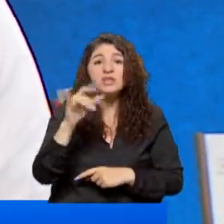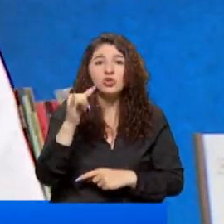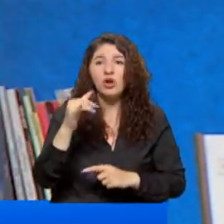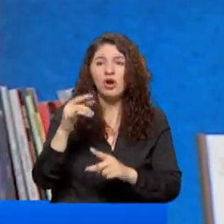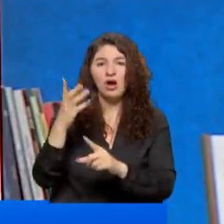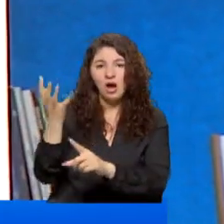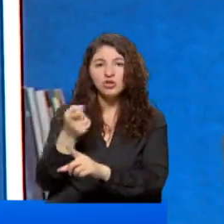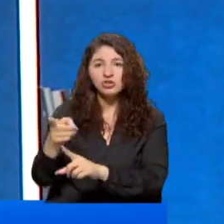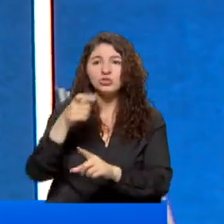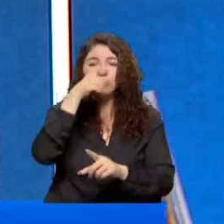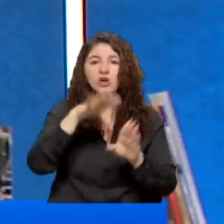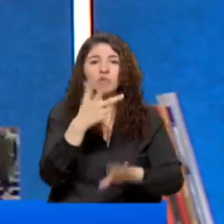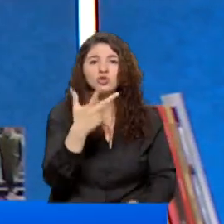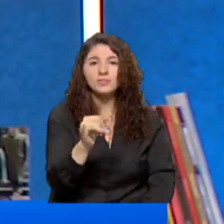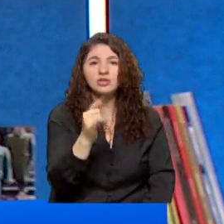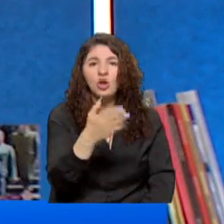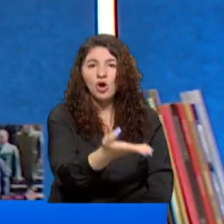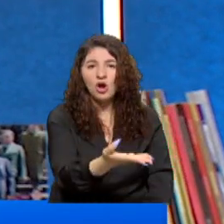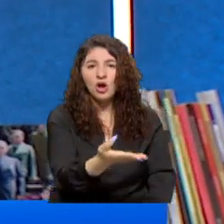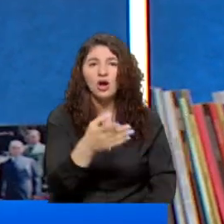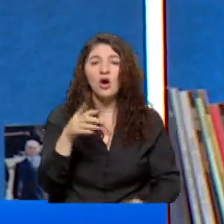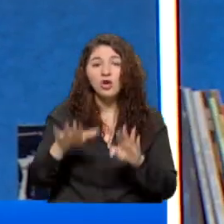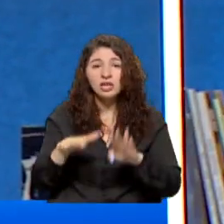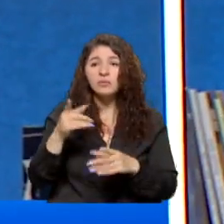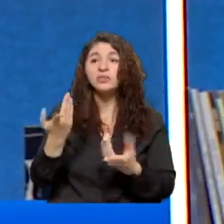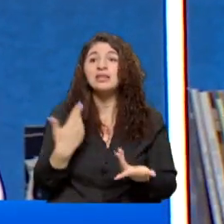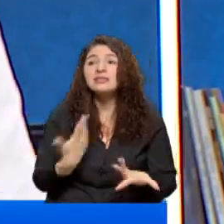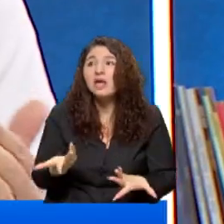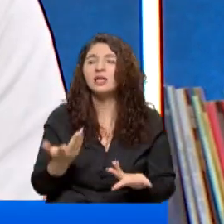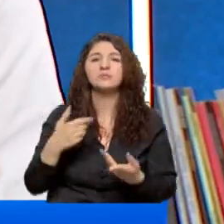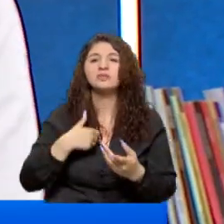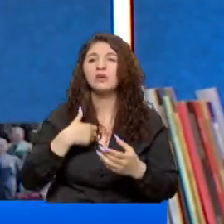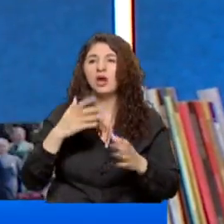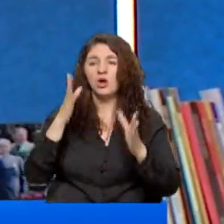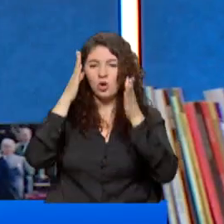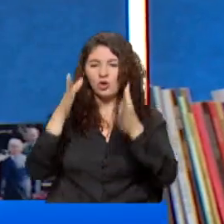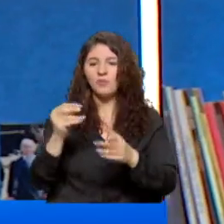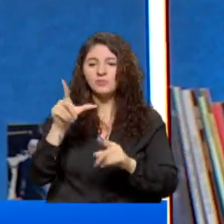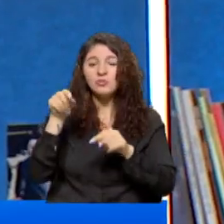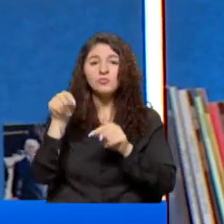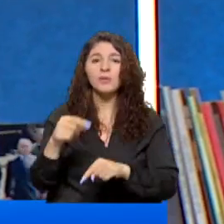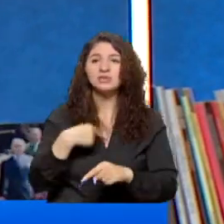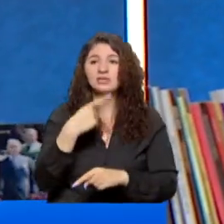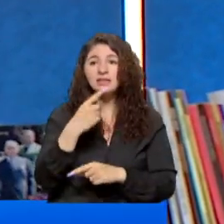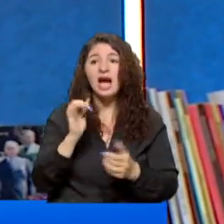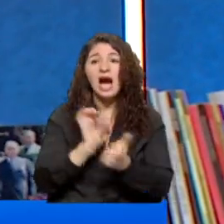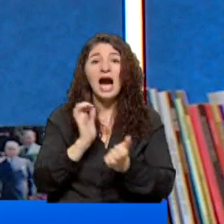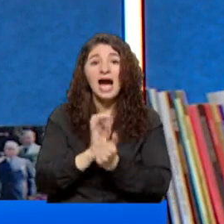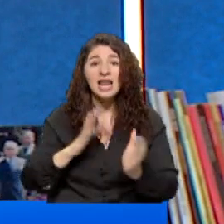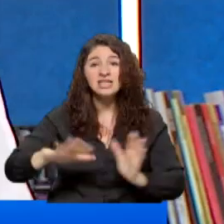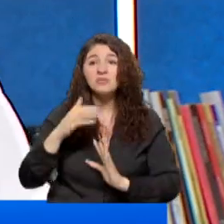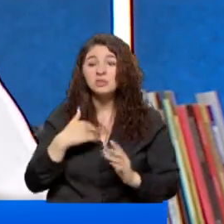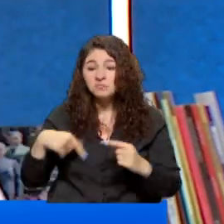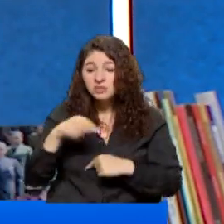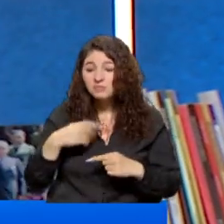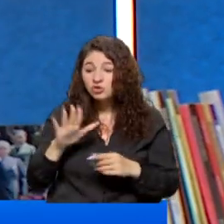kilometre süt alırken Türkiye'nin ortalaması üç gün kilolarda bununla nasıl bizim Konsantre olmamız gereken şey bu çünkü biz denize aileyiz